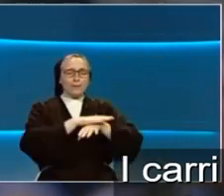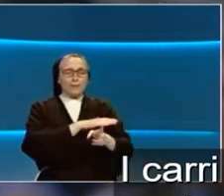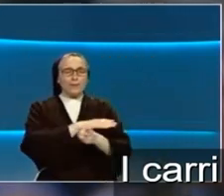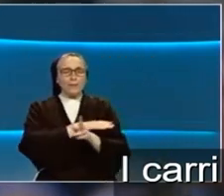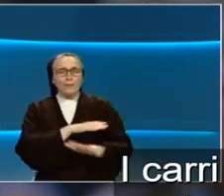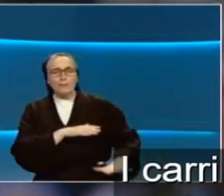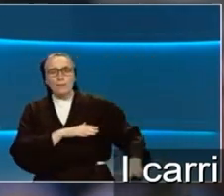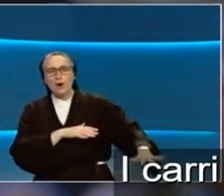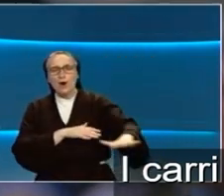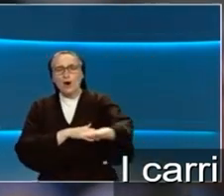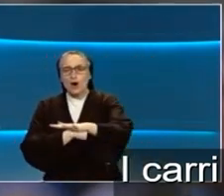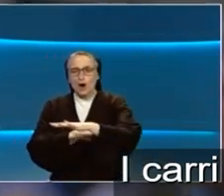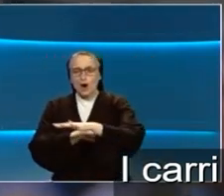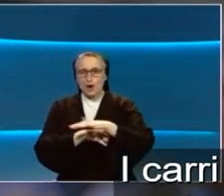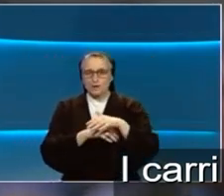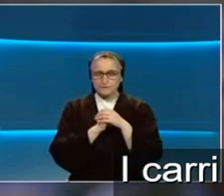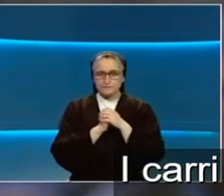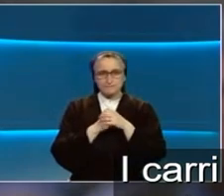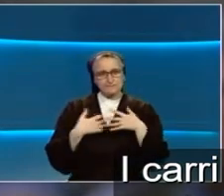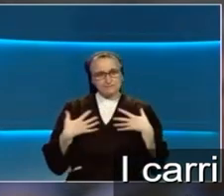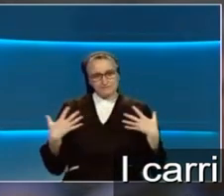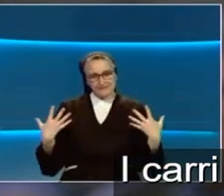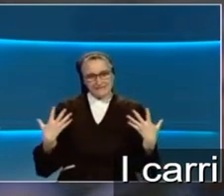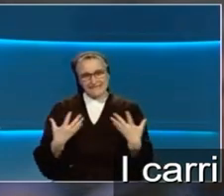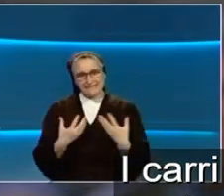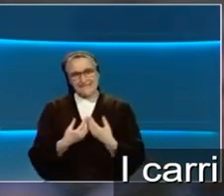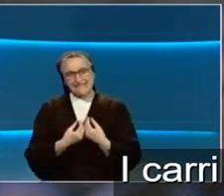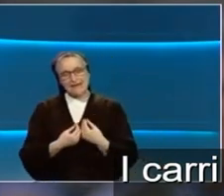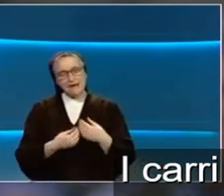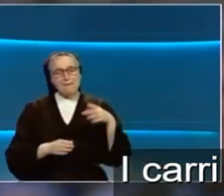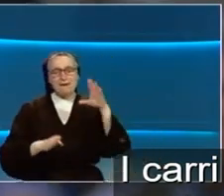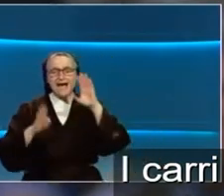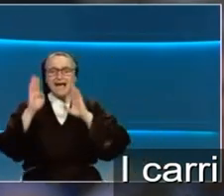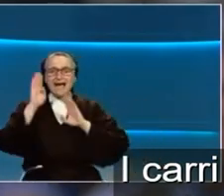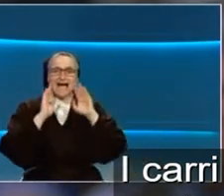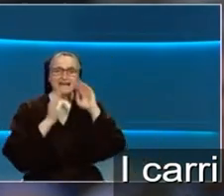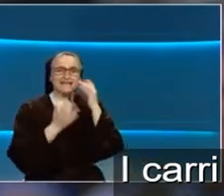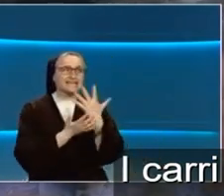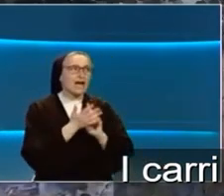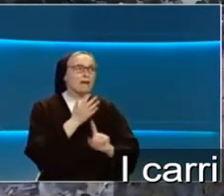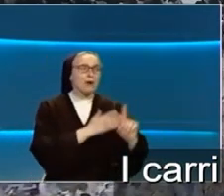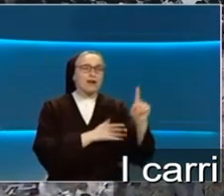rubro. Cantemus